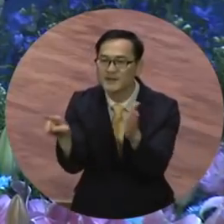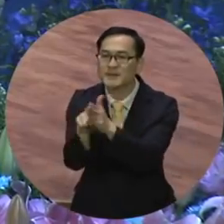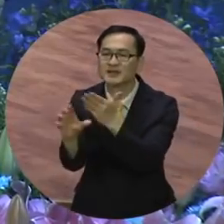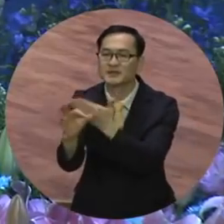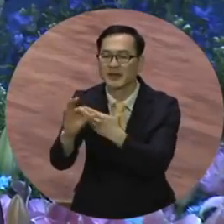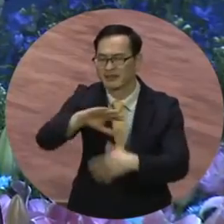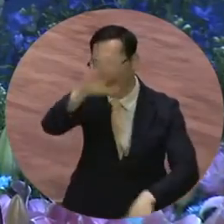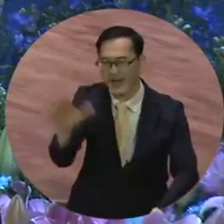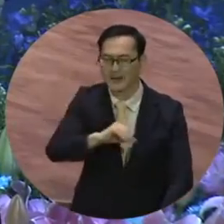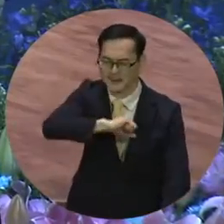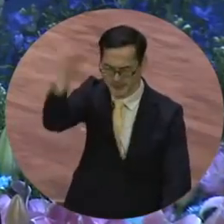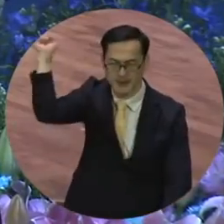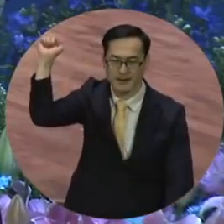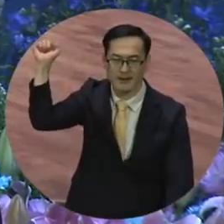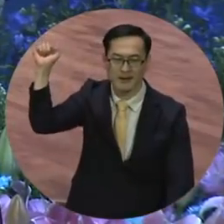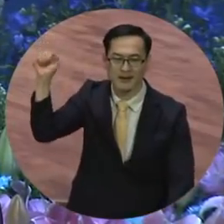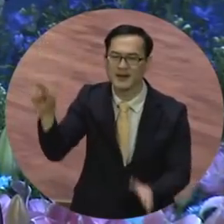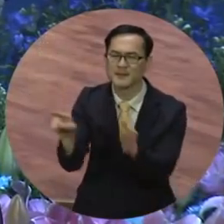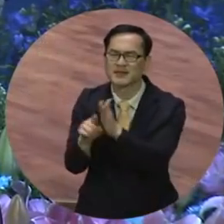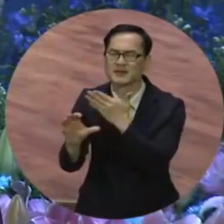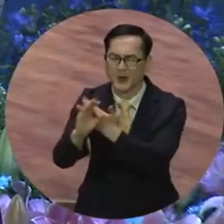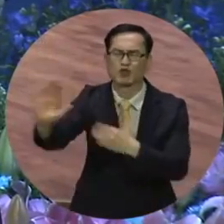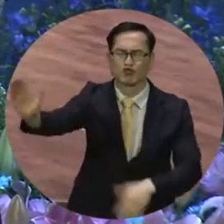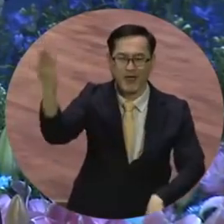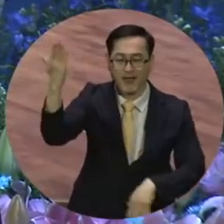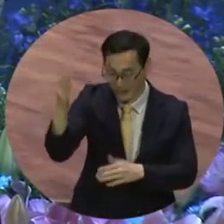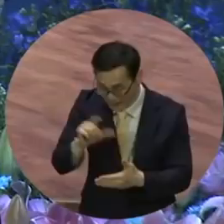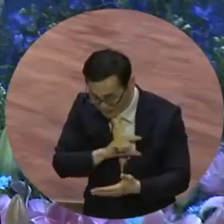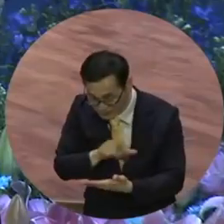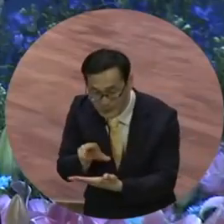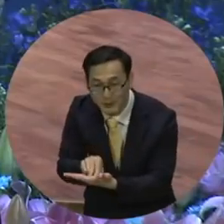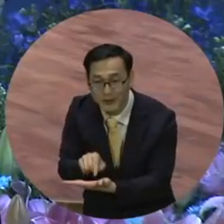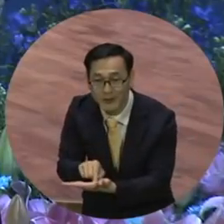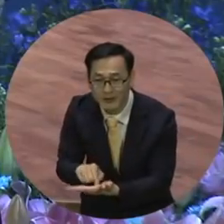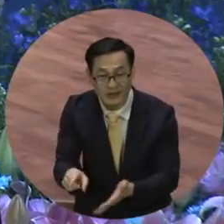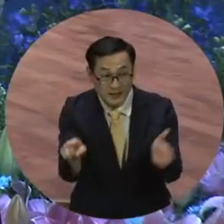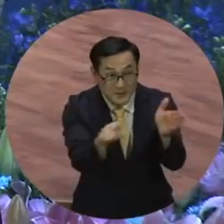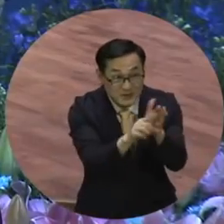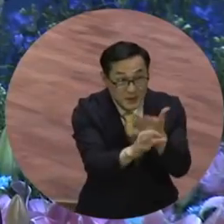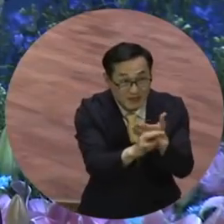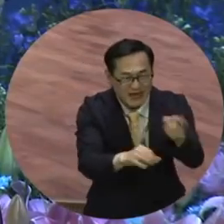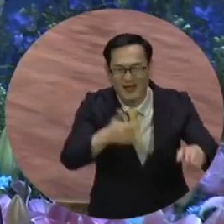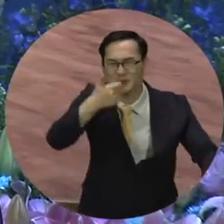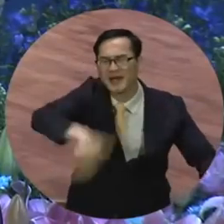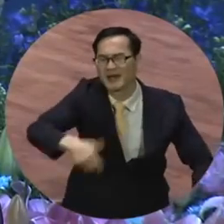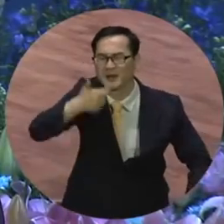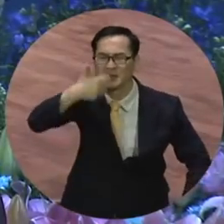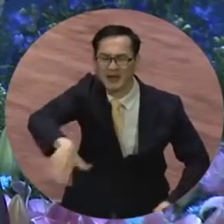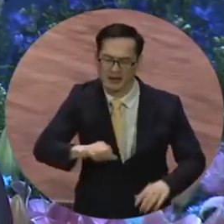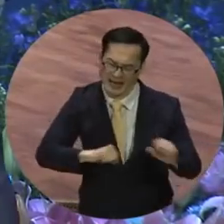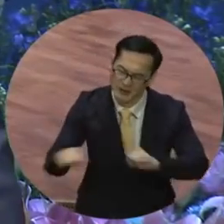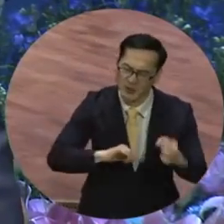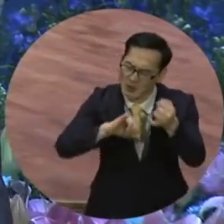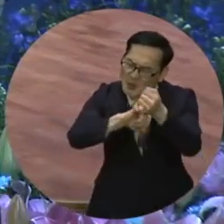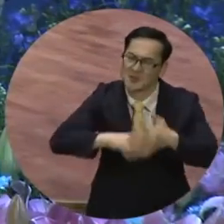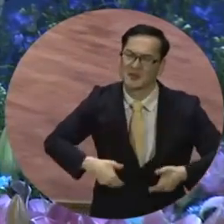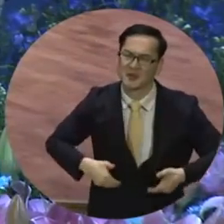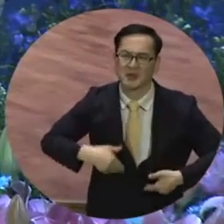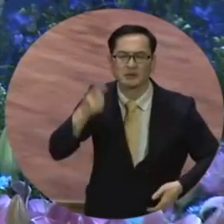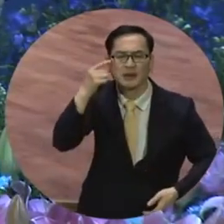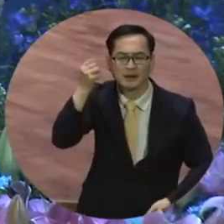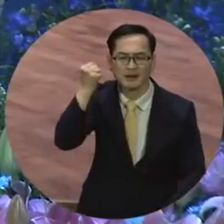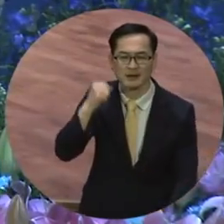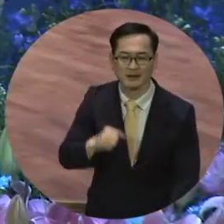믿으면 된다예요. 믿으면 된다가 안 되는 거예요. 믿으면 된다. 구원은